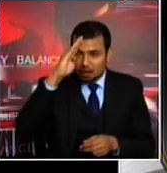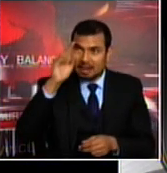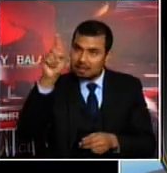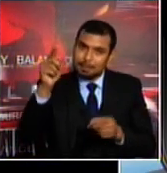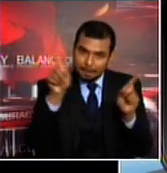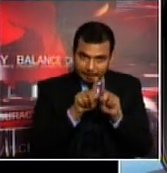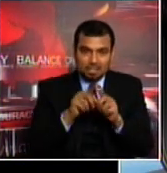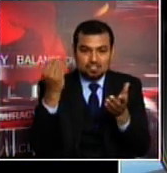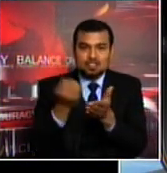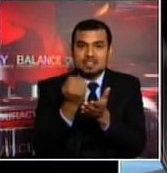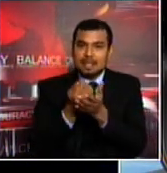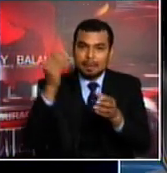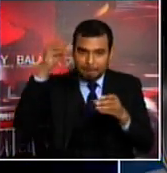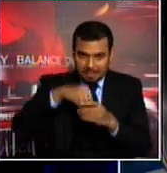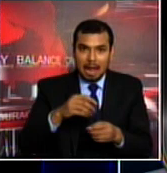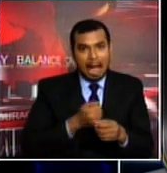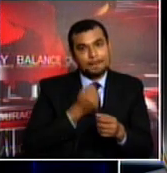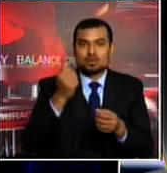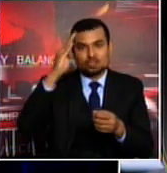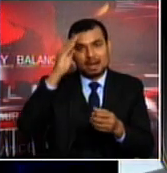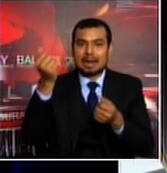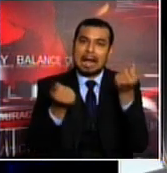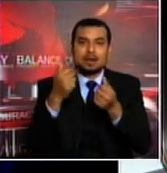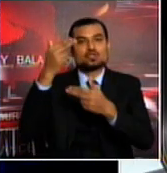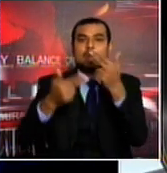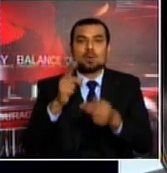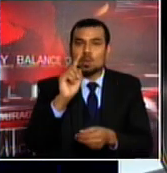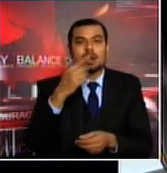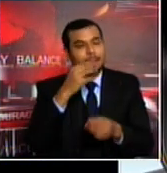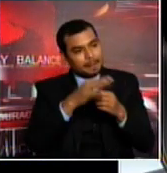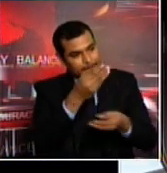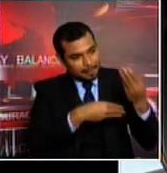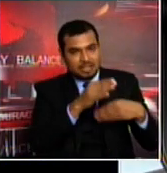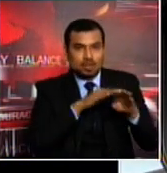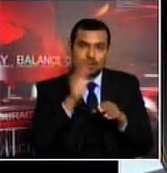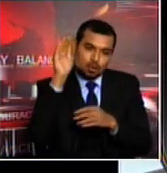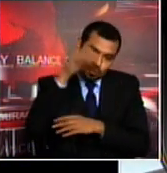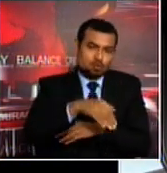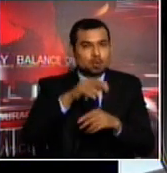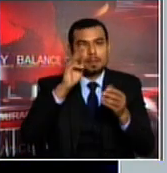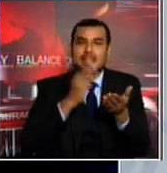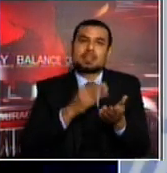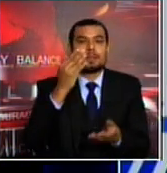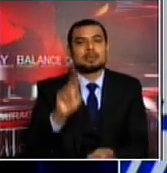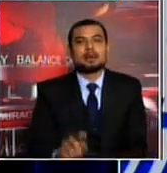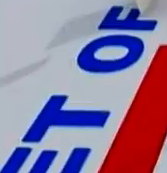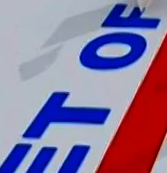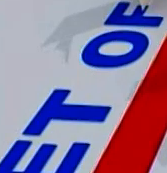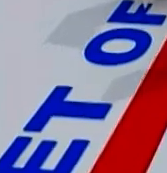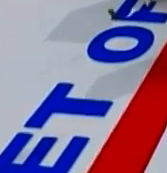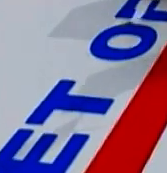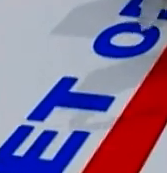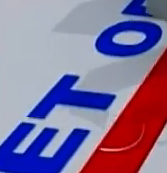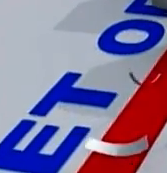संस्थान अन्तर्गत देशभर आफ्नै गाडी चलाऊ, होइन भने व्यवसायीसँग झुक्नुको विकल्प छैन।